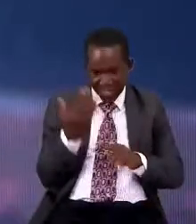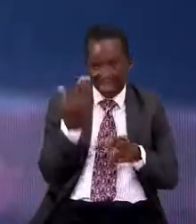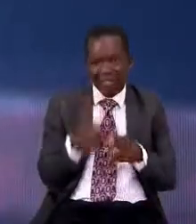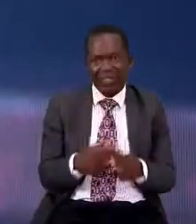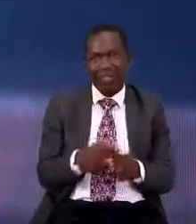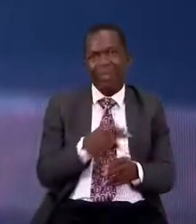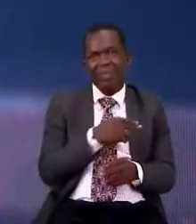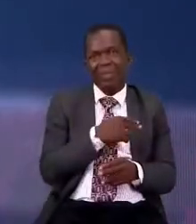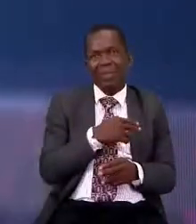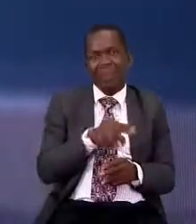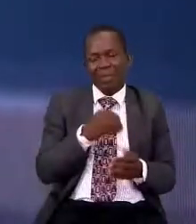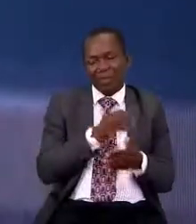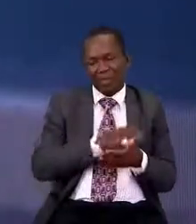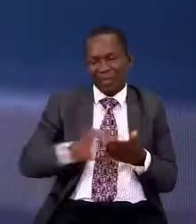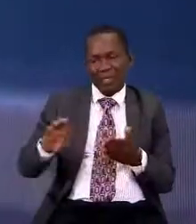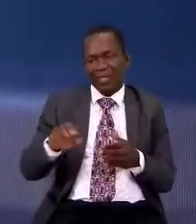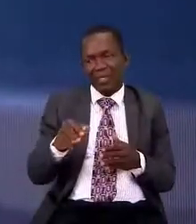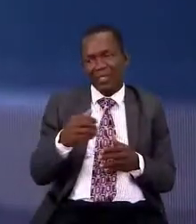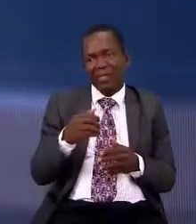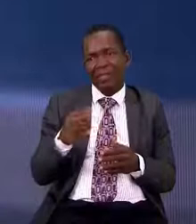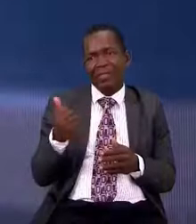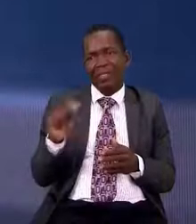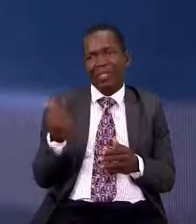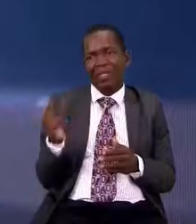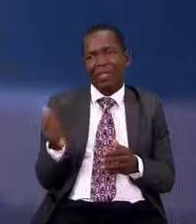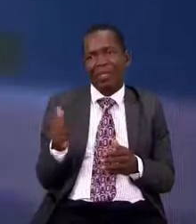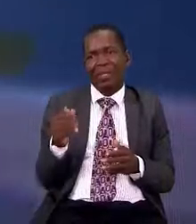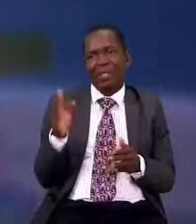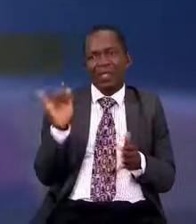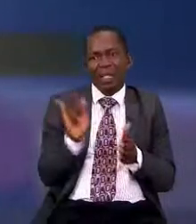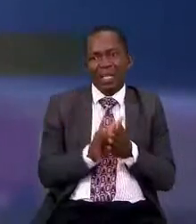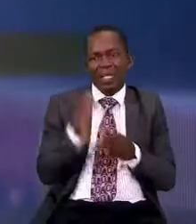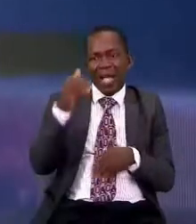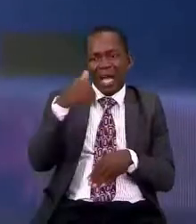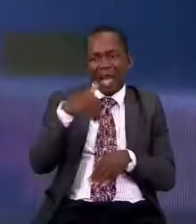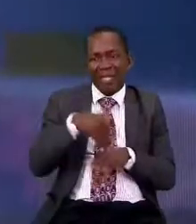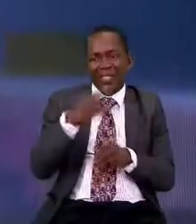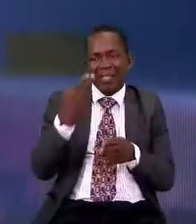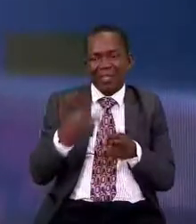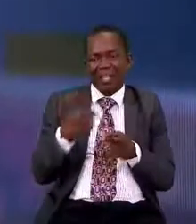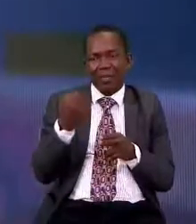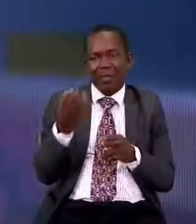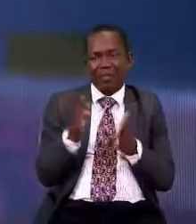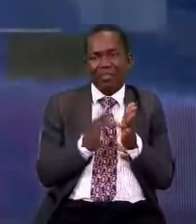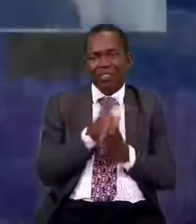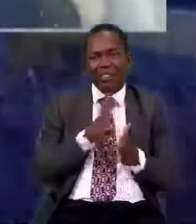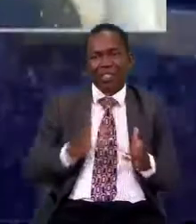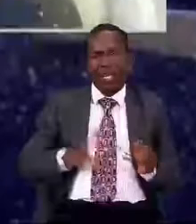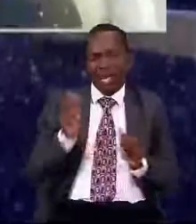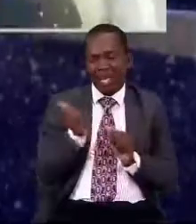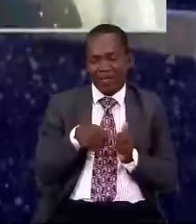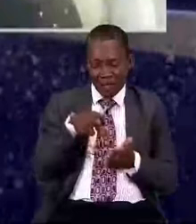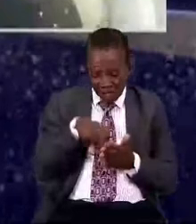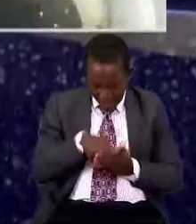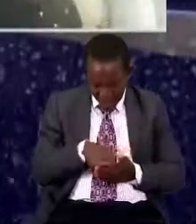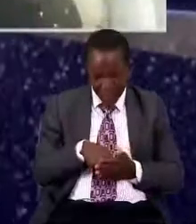Afin qu'au nom de Jésus, tous genoux fléchissent dans les cieux, sur